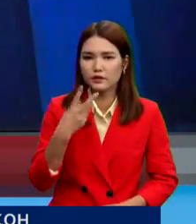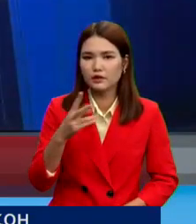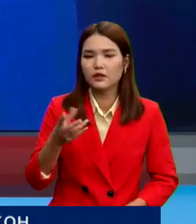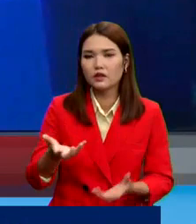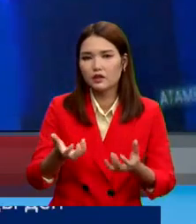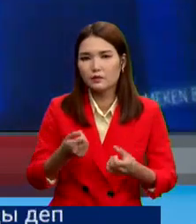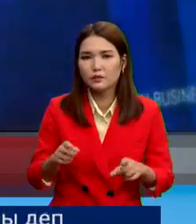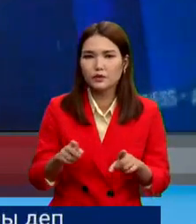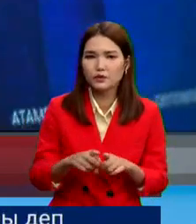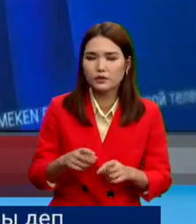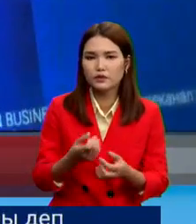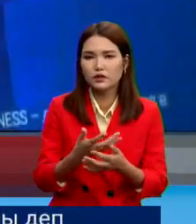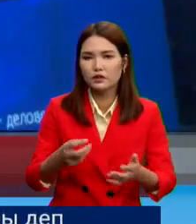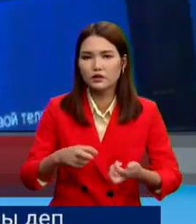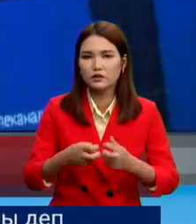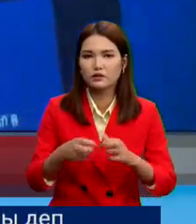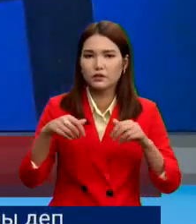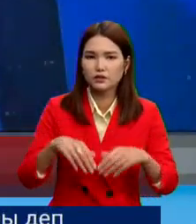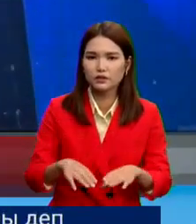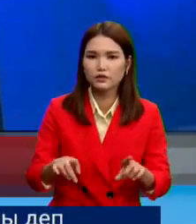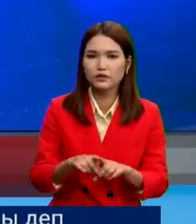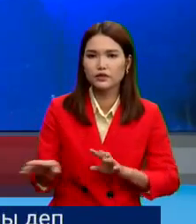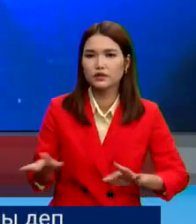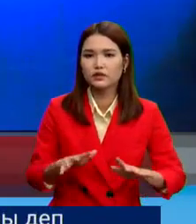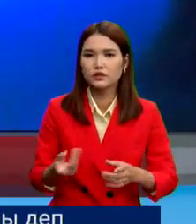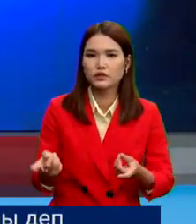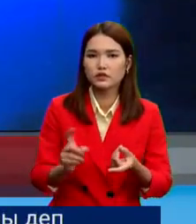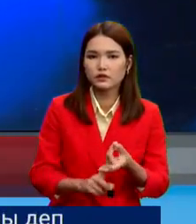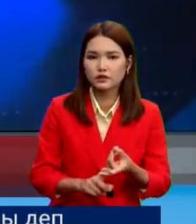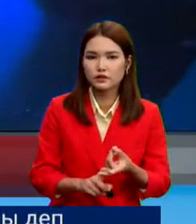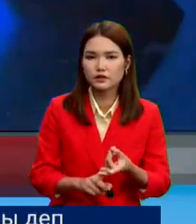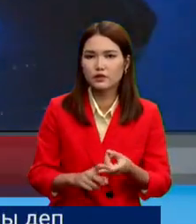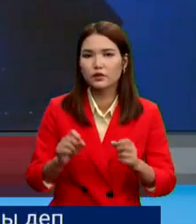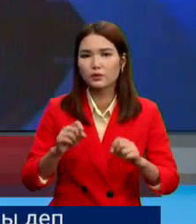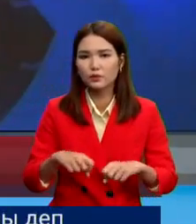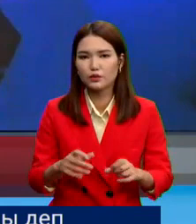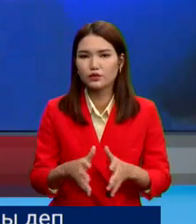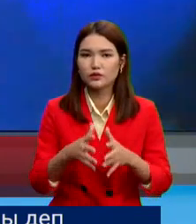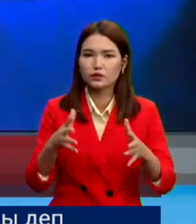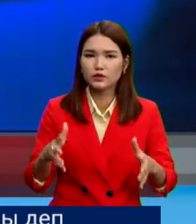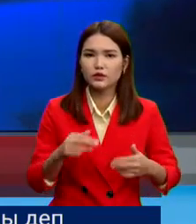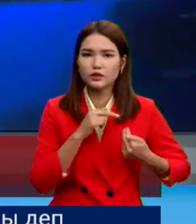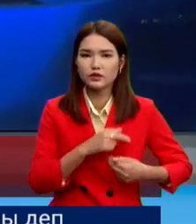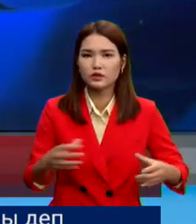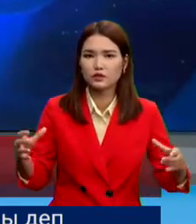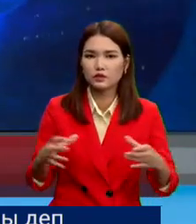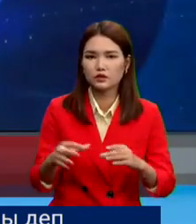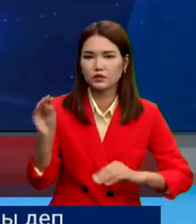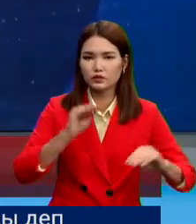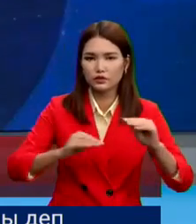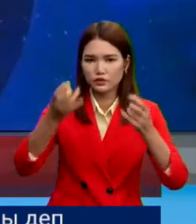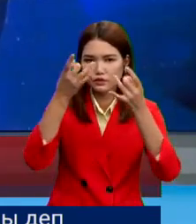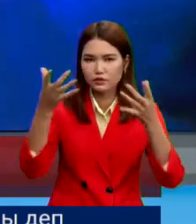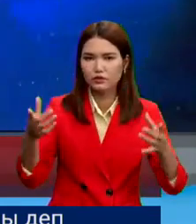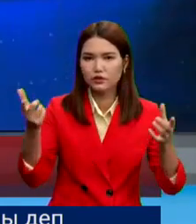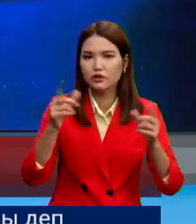жоқ. Сондықтан әзір саяси науқанның бір ғана үміткері белгілі. Ол Қасым Жомарт Тоқаев. Бірақ ауызша айтқаны болмаса, әзір